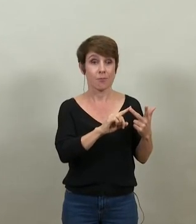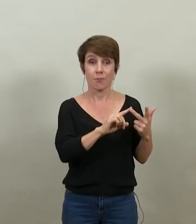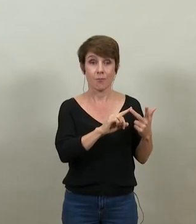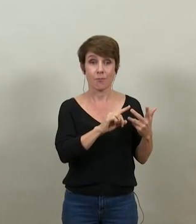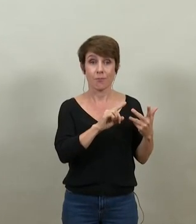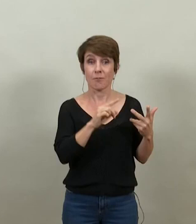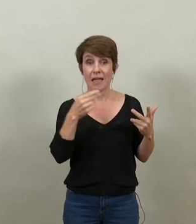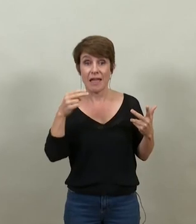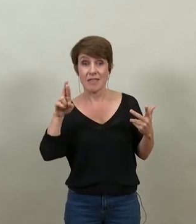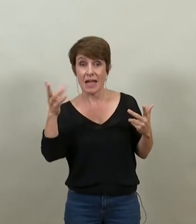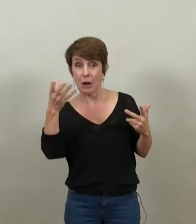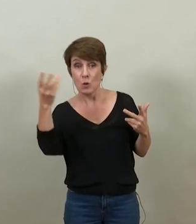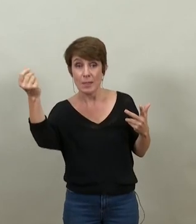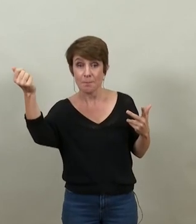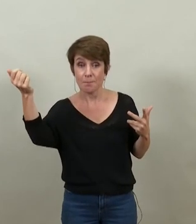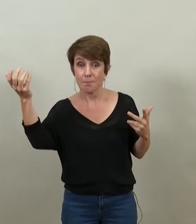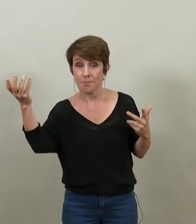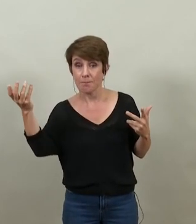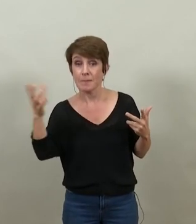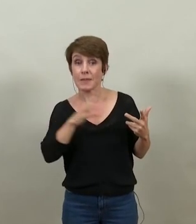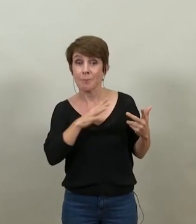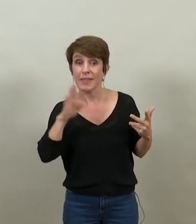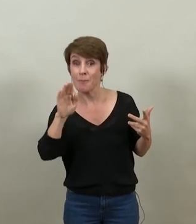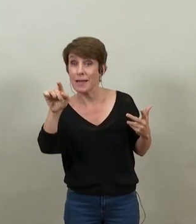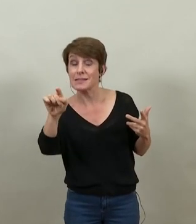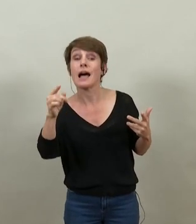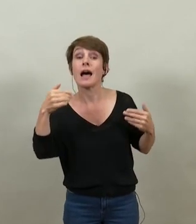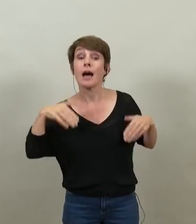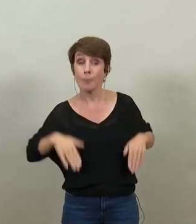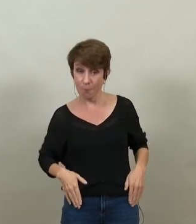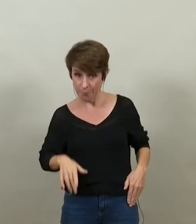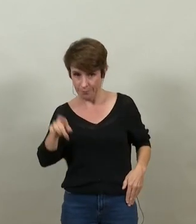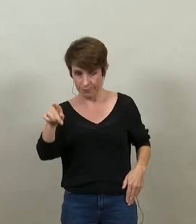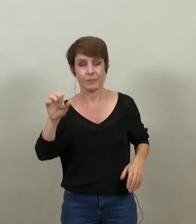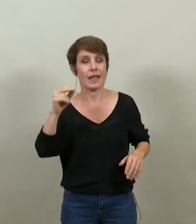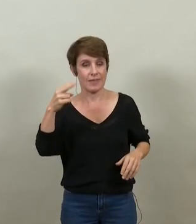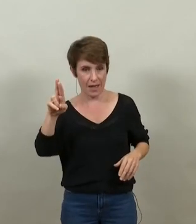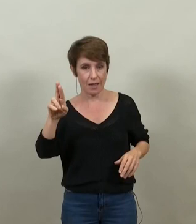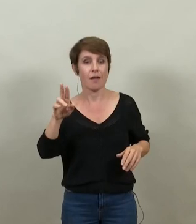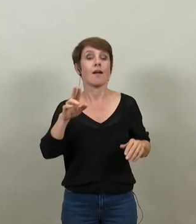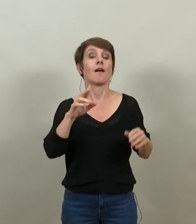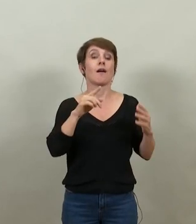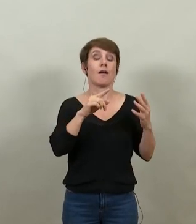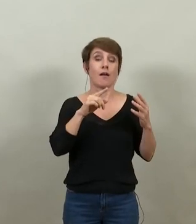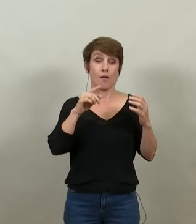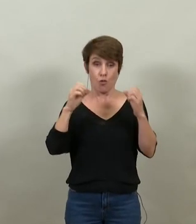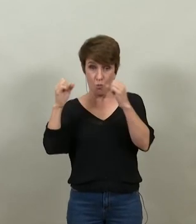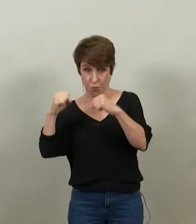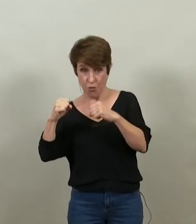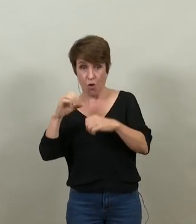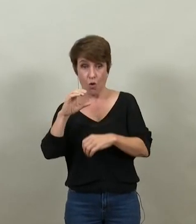Picolet dis paru madame bins abstention de NR et vote pour